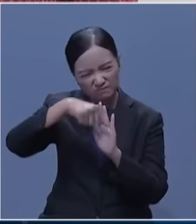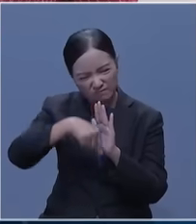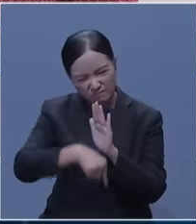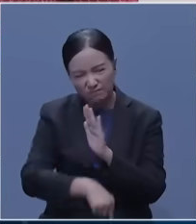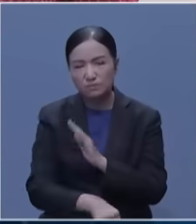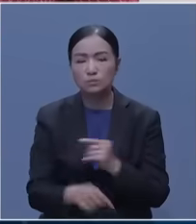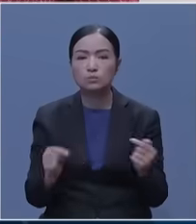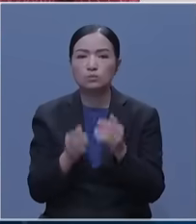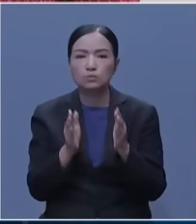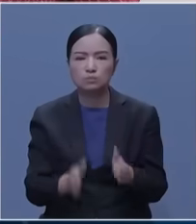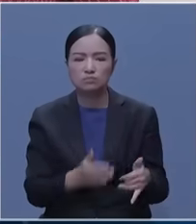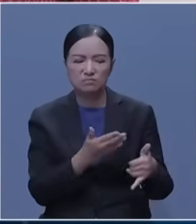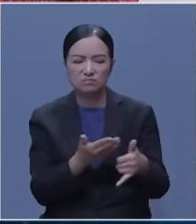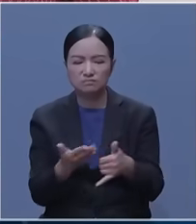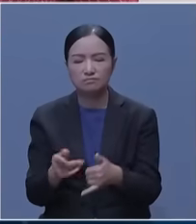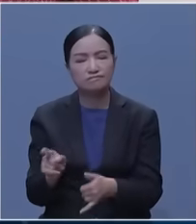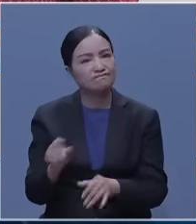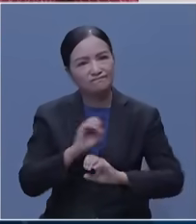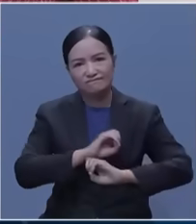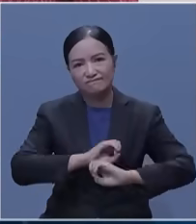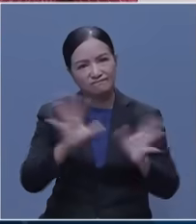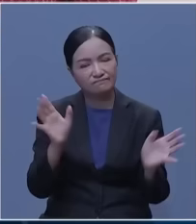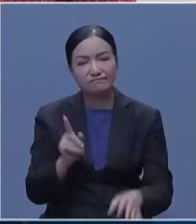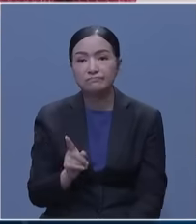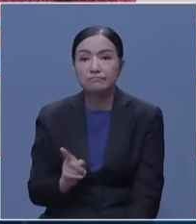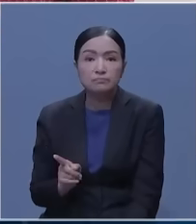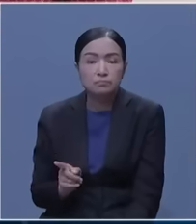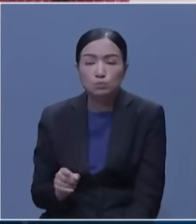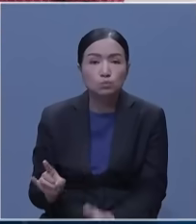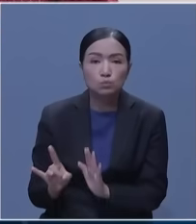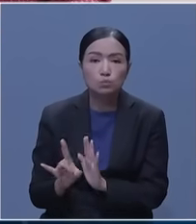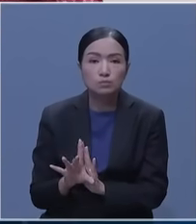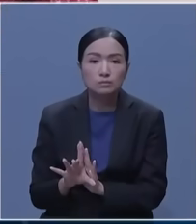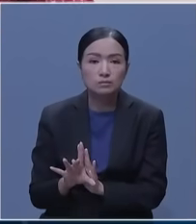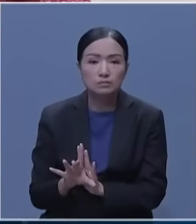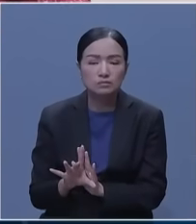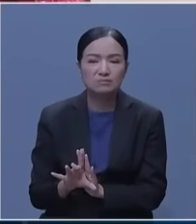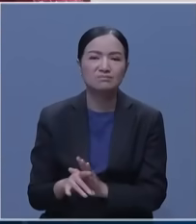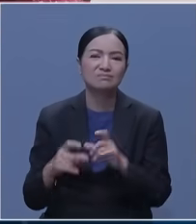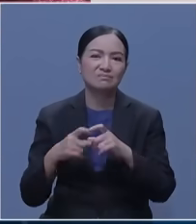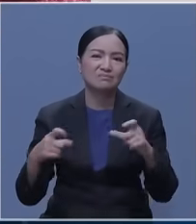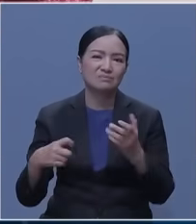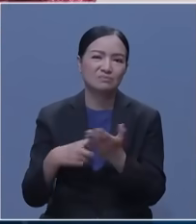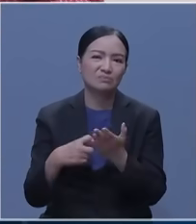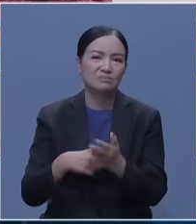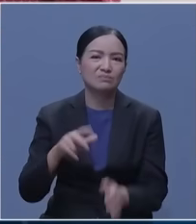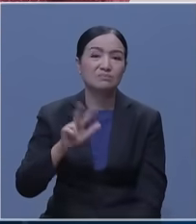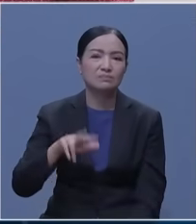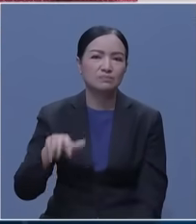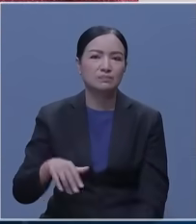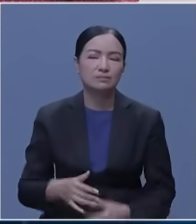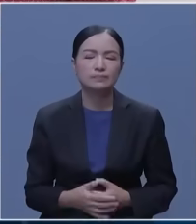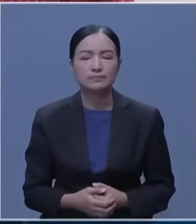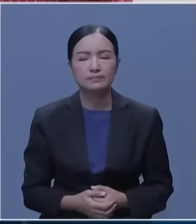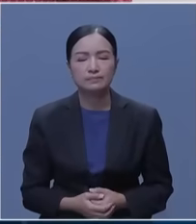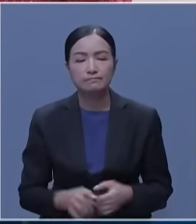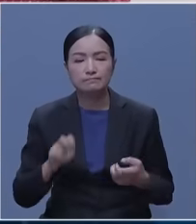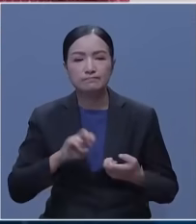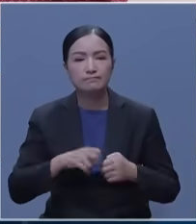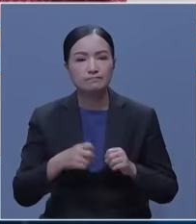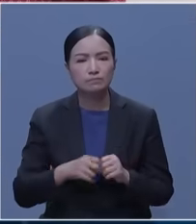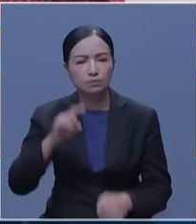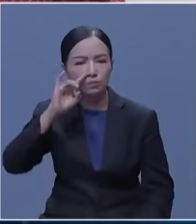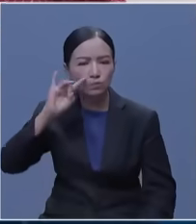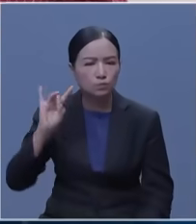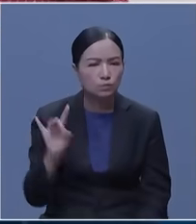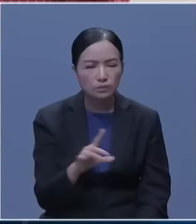ลมันก็ค่อนข้างชัดเจนนะฮะว่าสุดท้ายเนี่ยมันก็คือตัวเพื่อไทยเท่ากับว่านะครับปัญหาของความร้ายแร